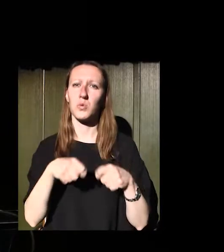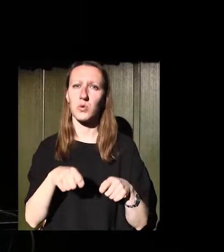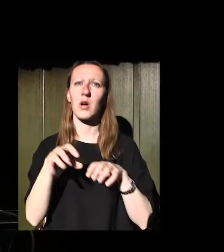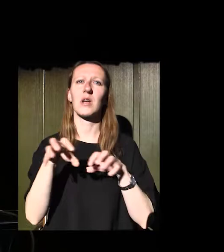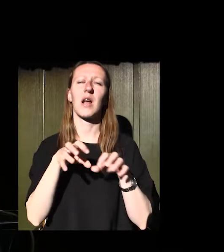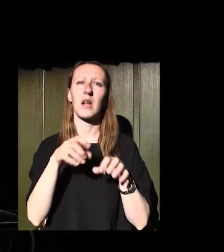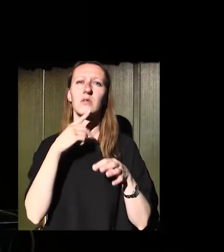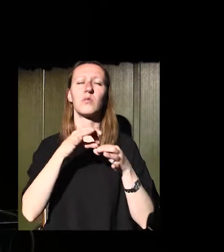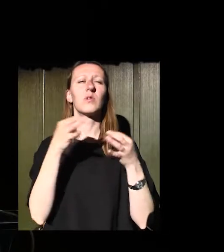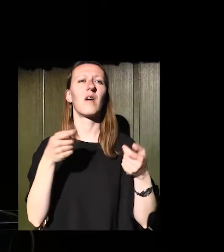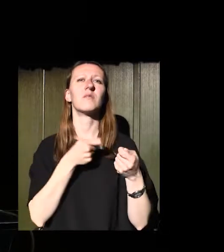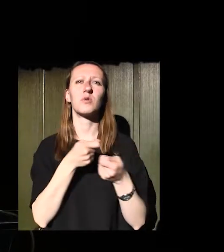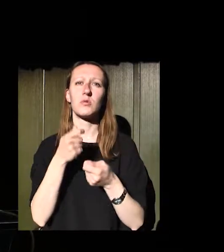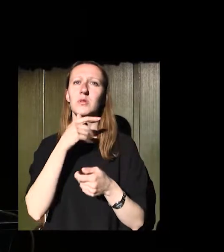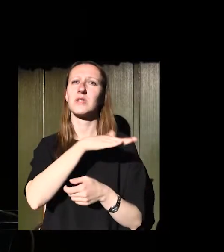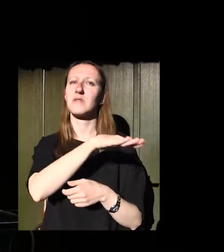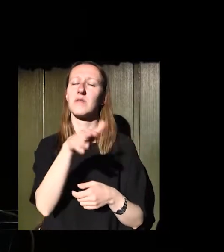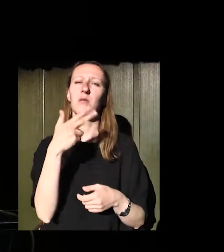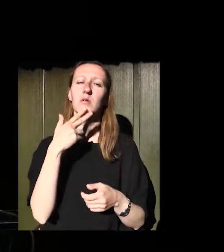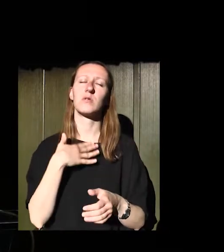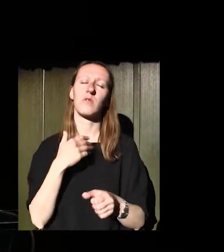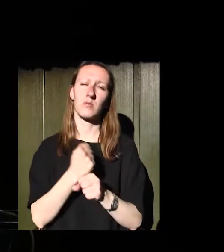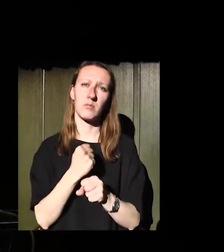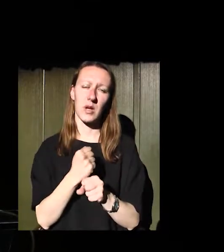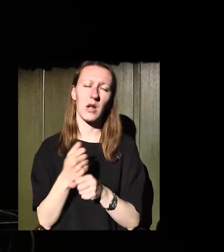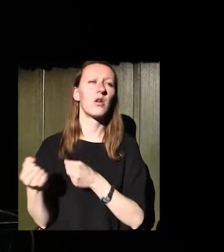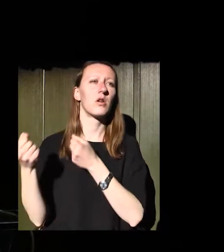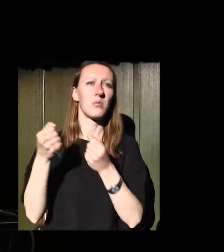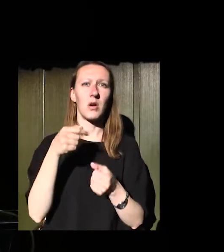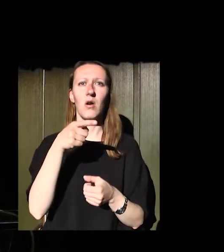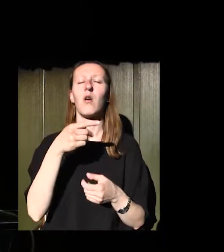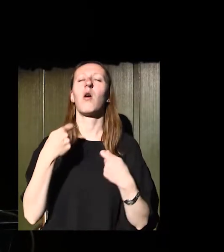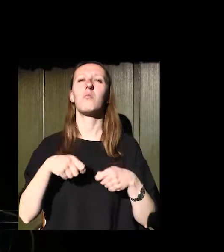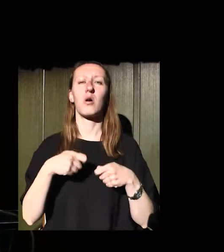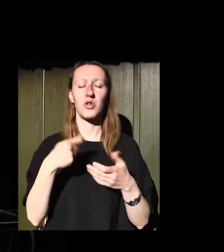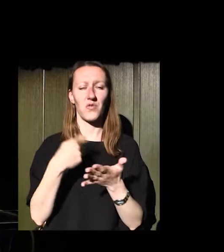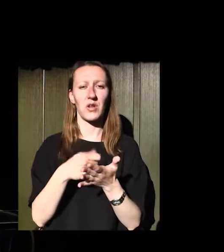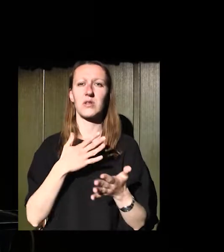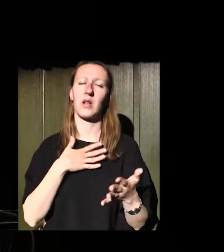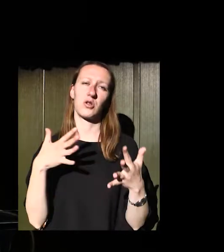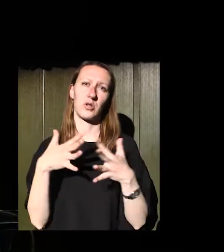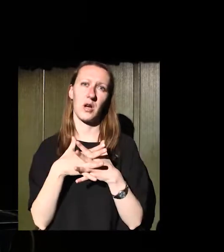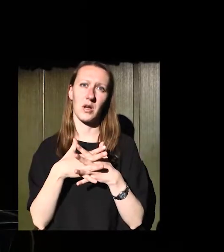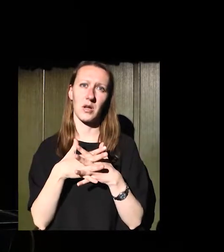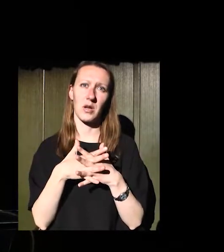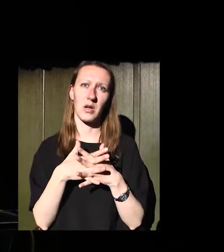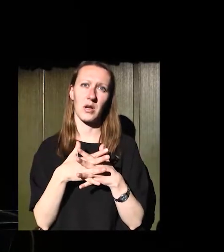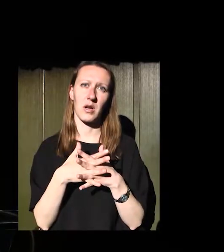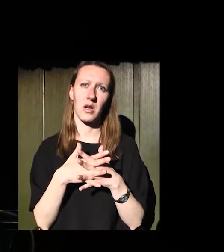udrugama, djelatnicima u javnim službama i svima koji su svojim radom doprinijeli obogaćivanju vrijednosti našega